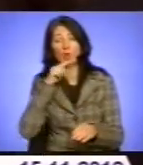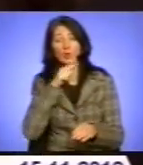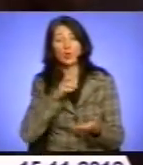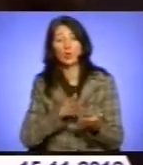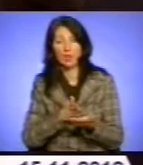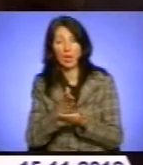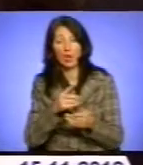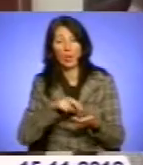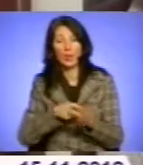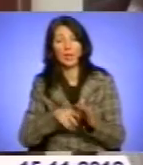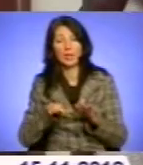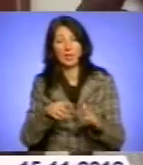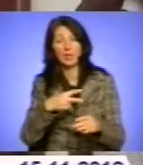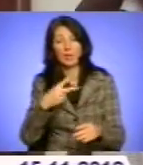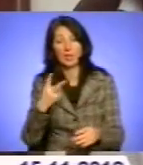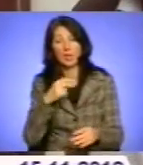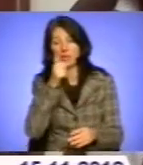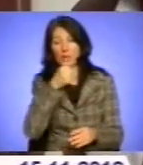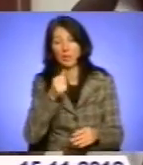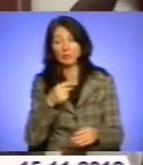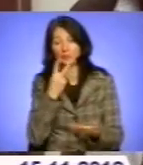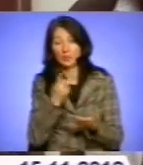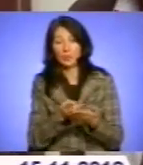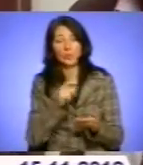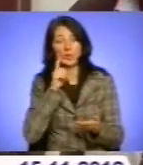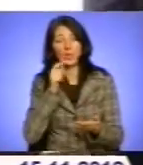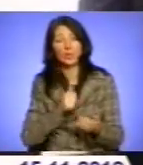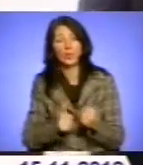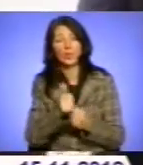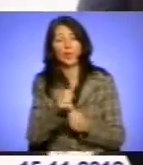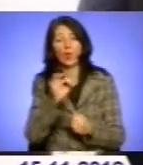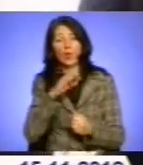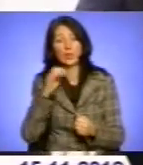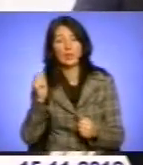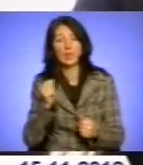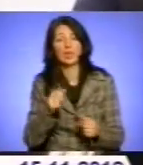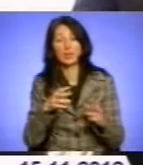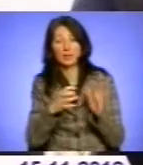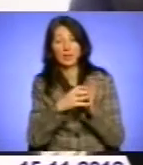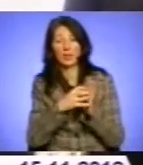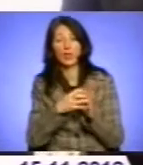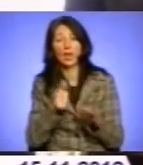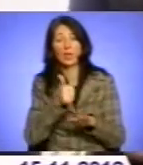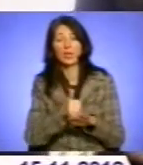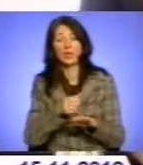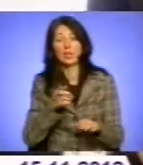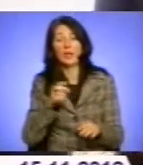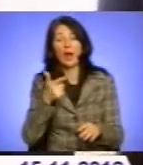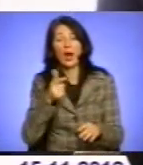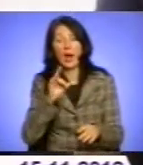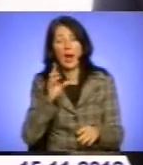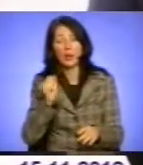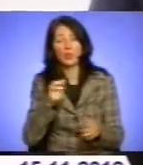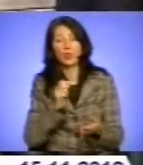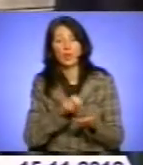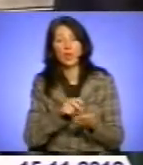дій на 2013 рік. Крім того, показав молодіжним лідерам офіційні символи глави держави – знак, колар, гербову печатку та президентську